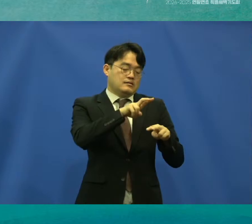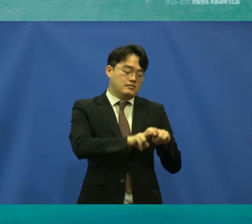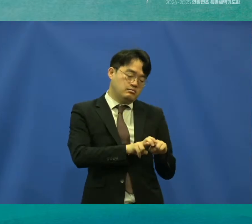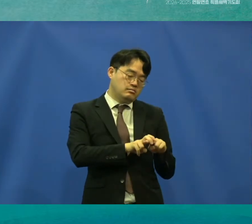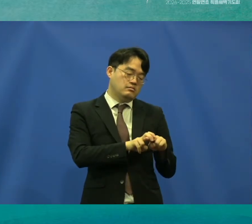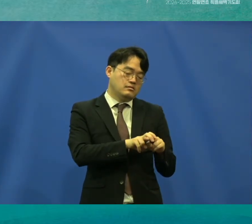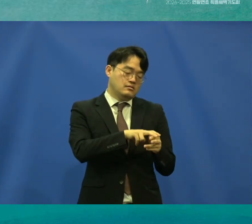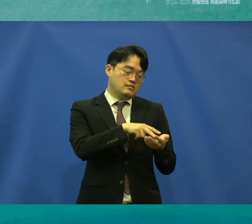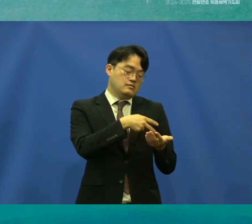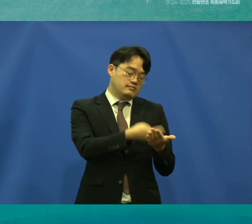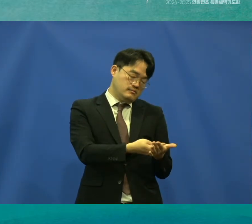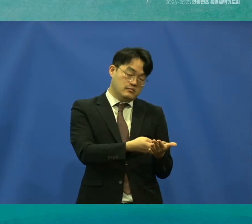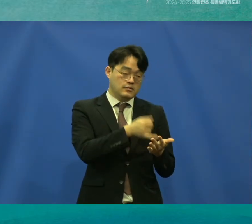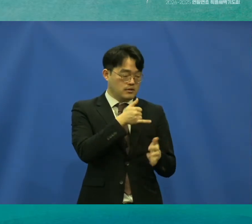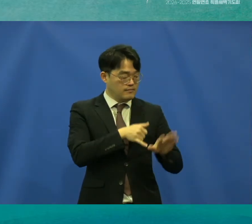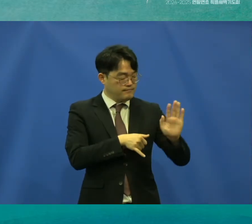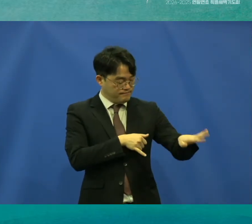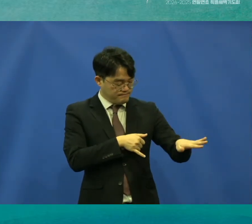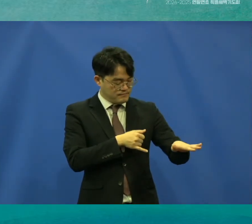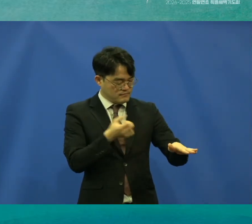하나님.